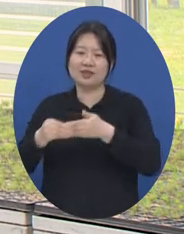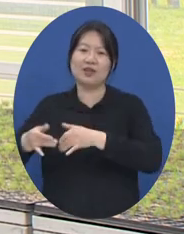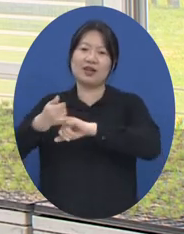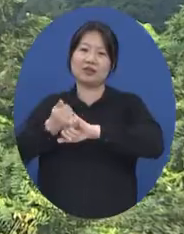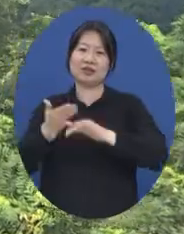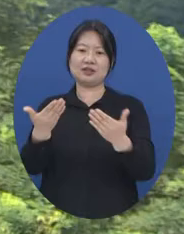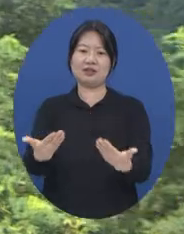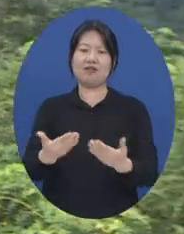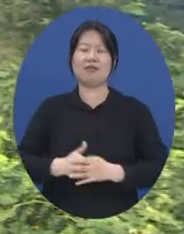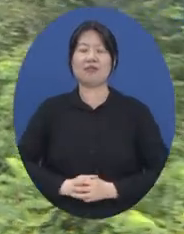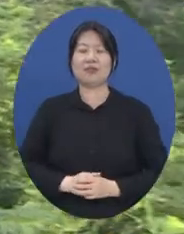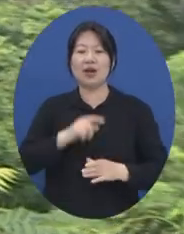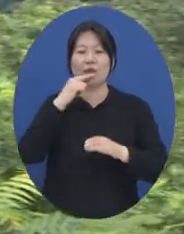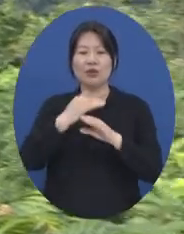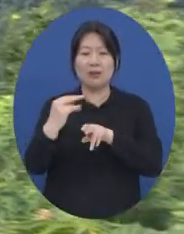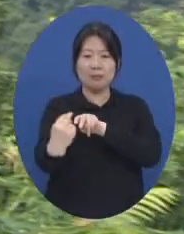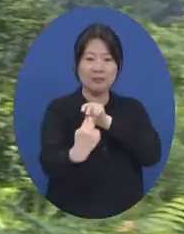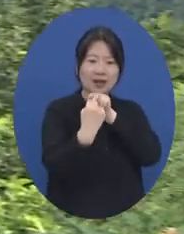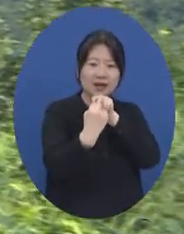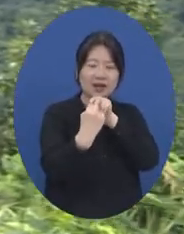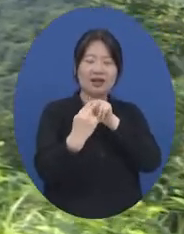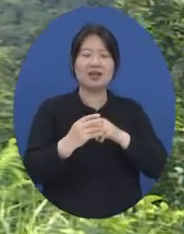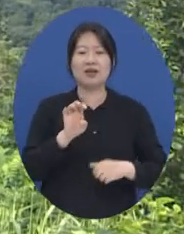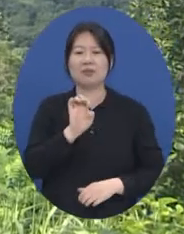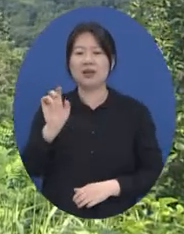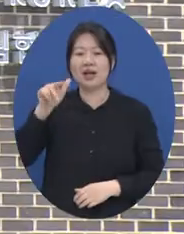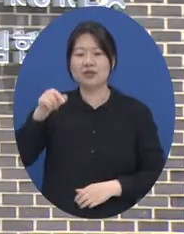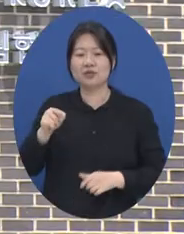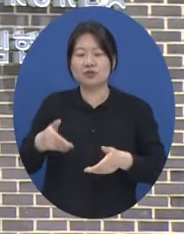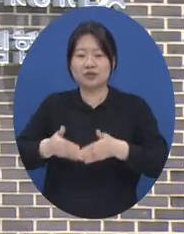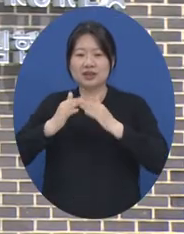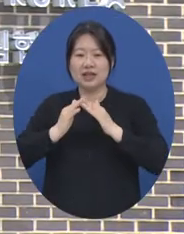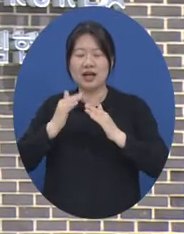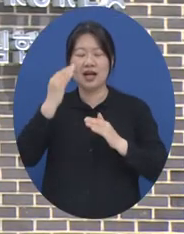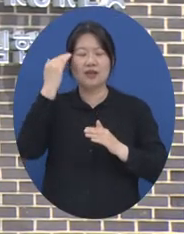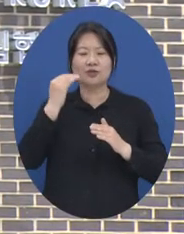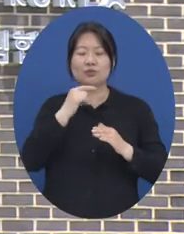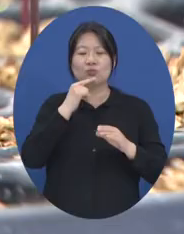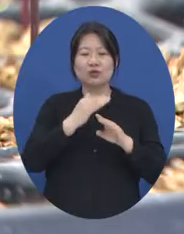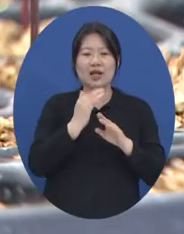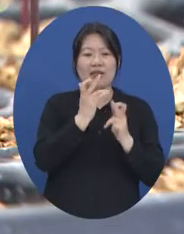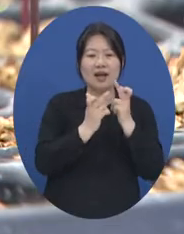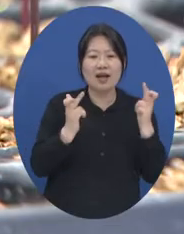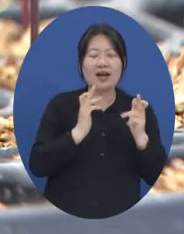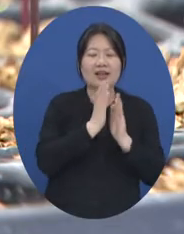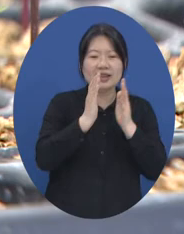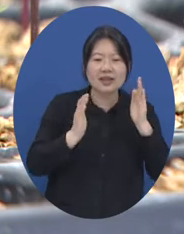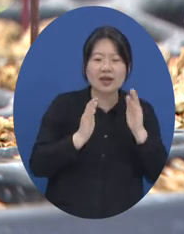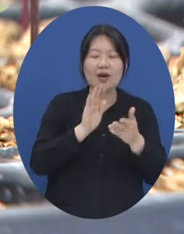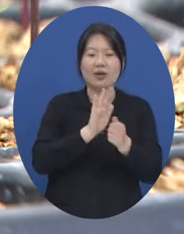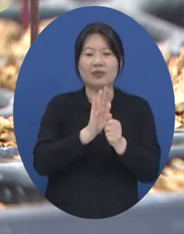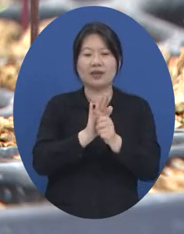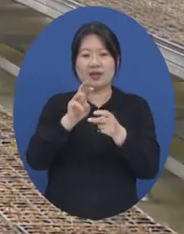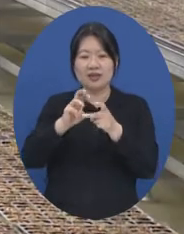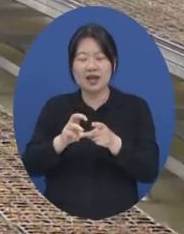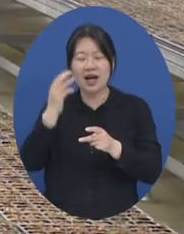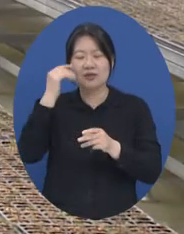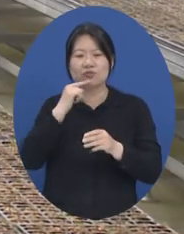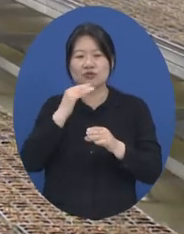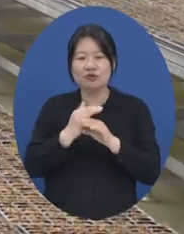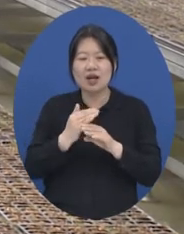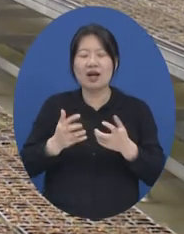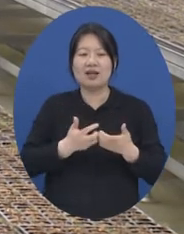것입니다. 북한을 마주하고 있는 접경지 파주에 설치된 남북산림협력센터. 얼어붙은 남북 관계에